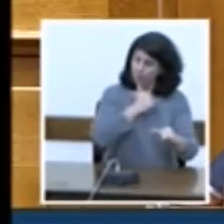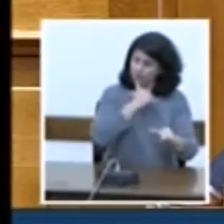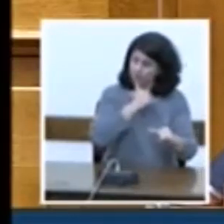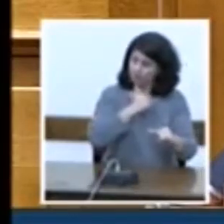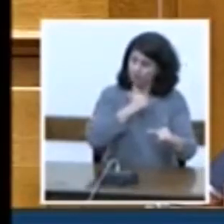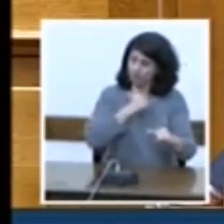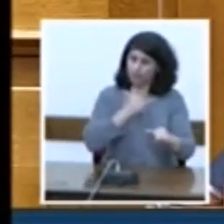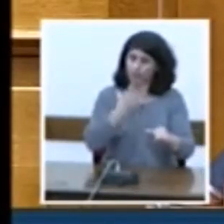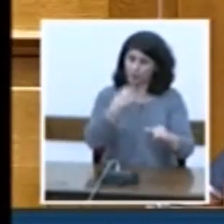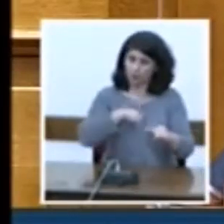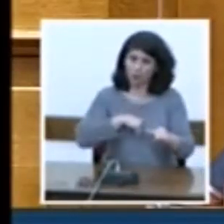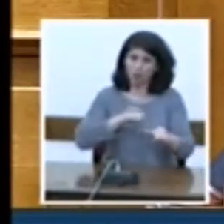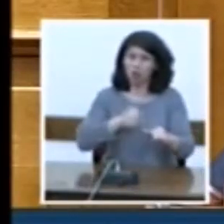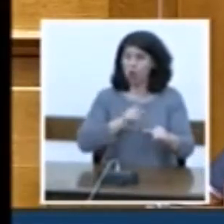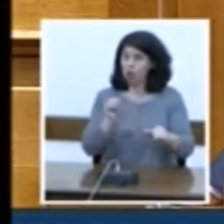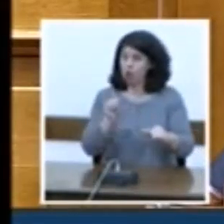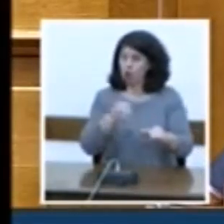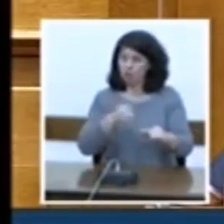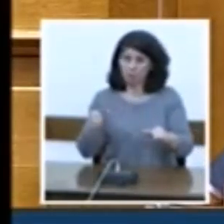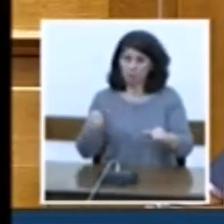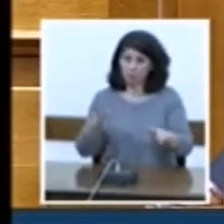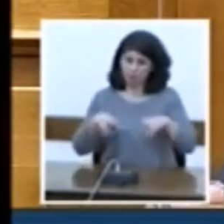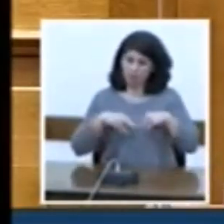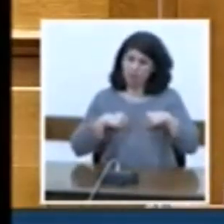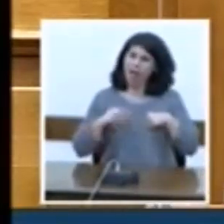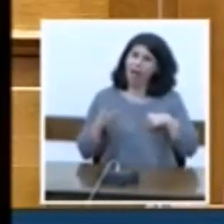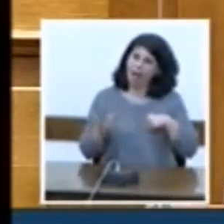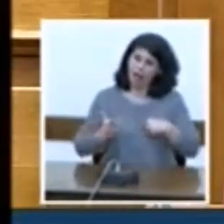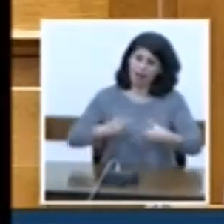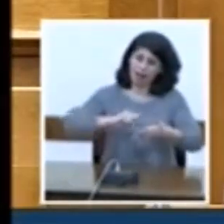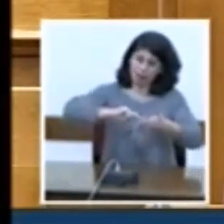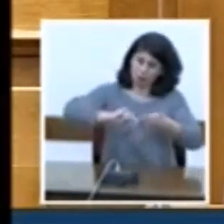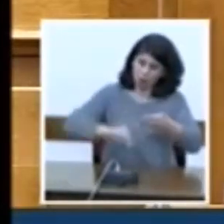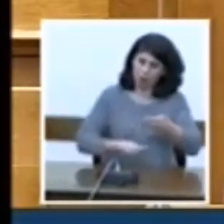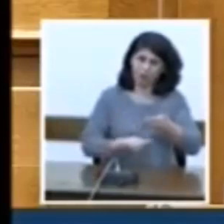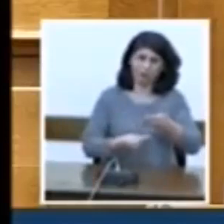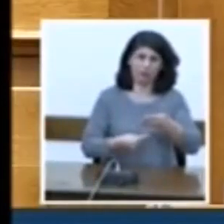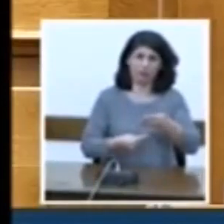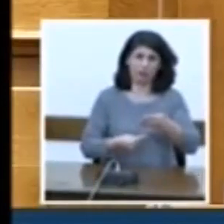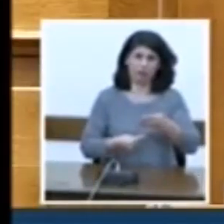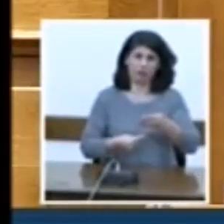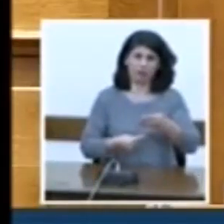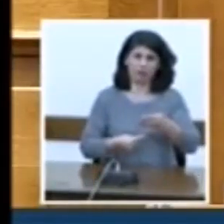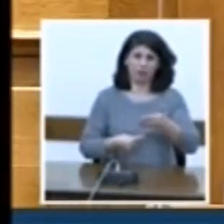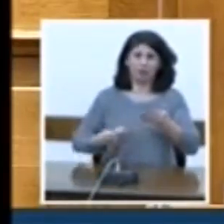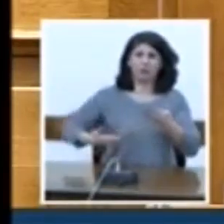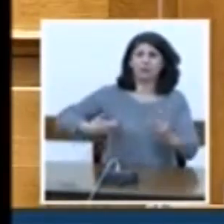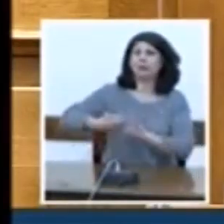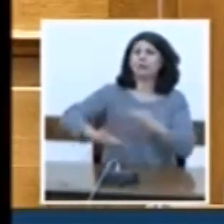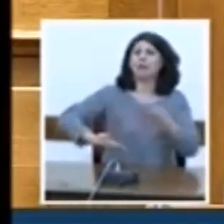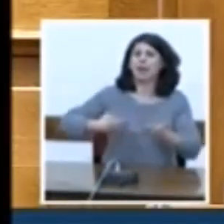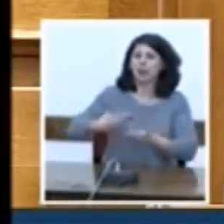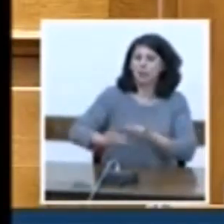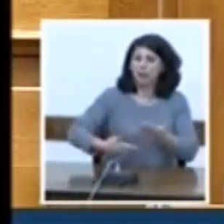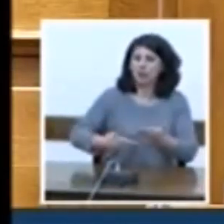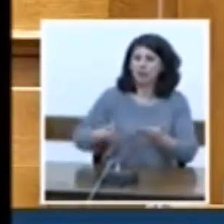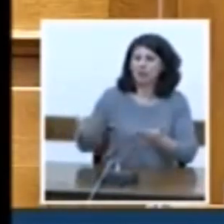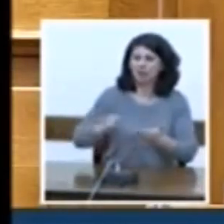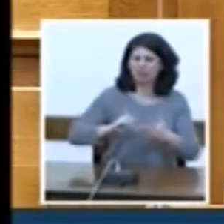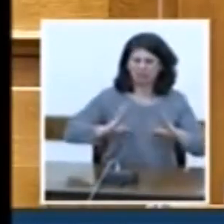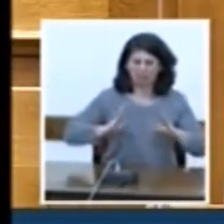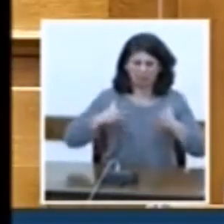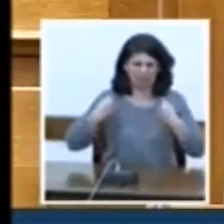απλά υιοθετήσατε, αλλά βάλατε την υπογραφή σας και αναπαράξατε αυτές τις αθλειότητες μέσα στο